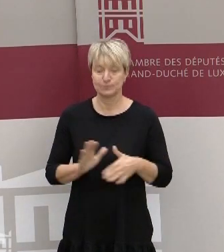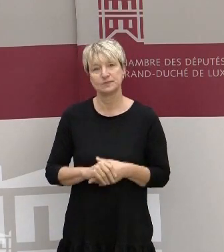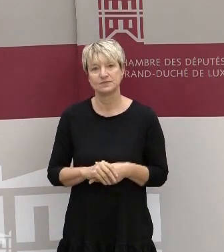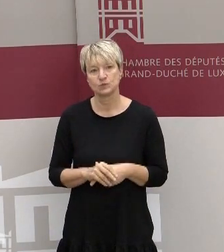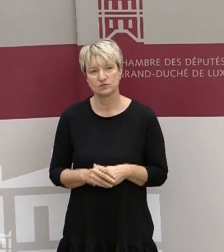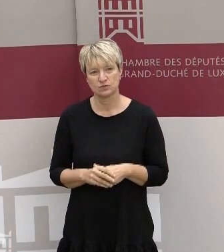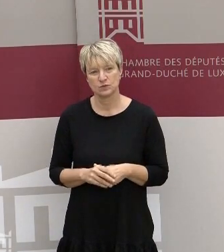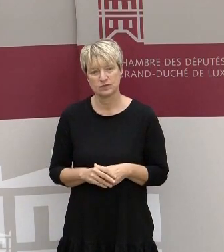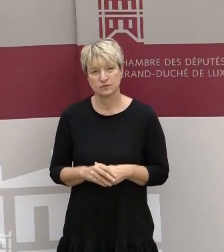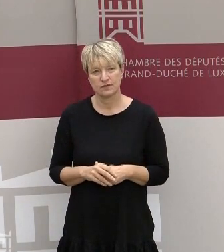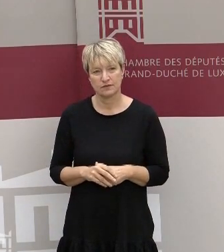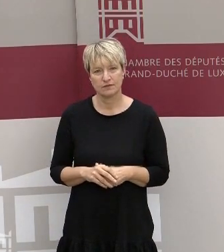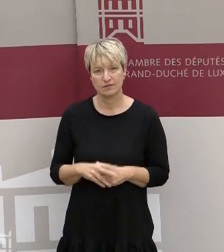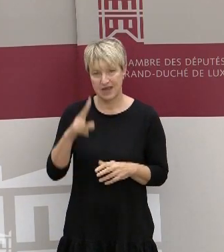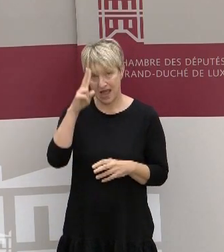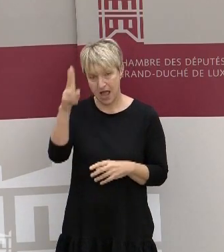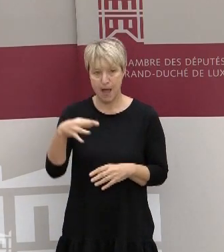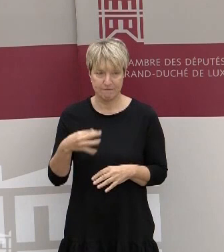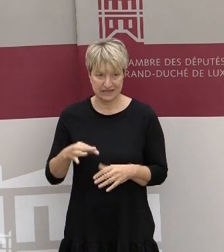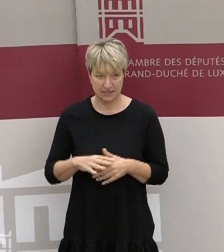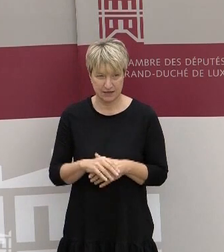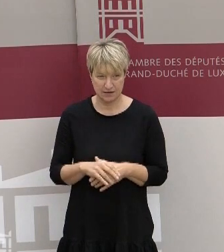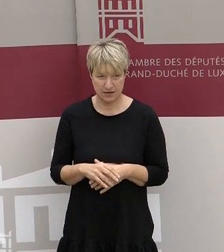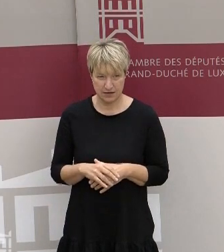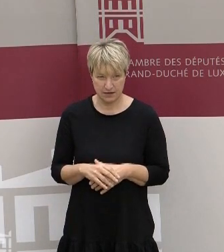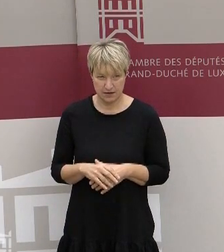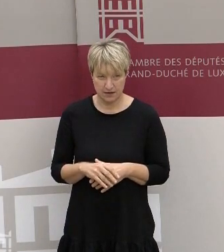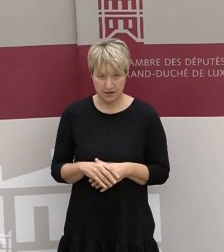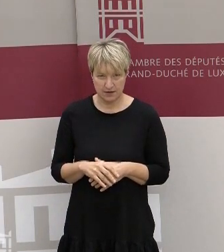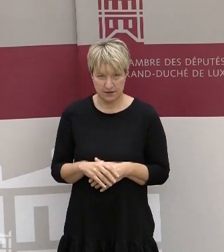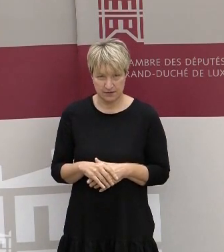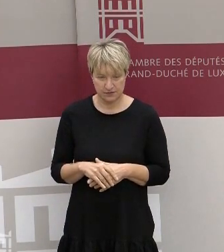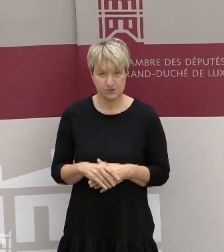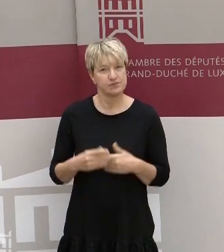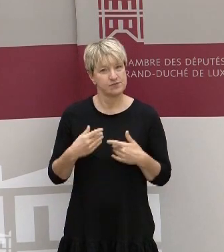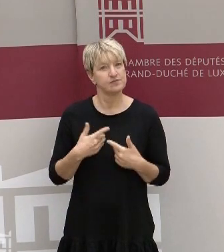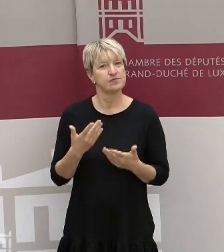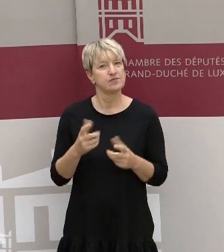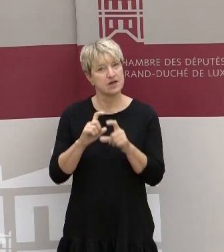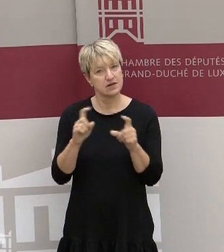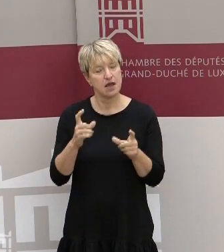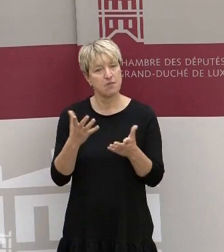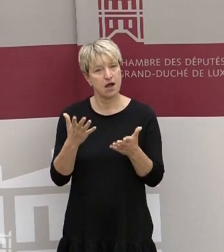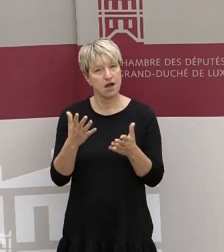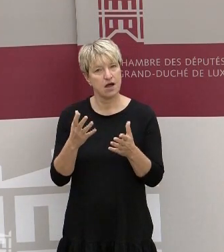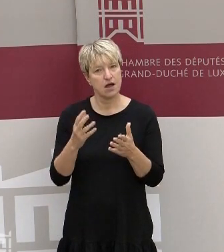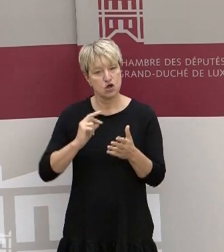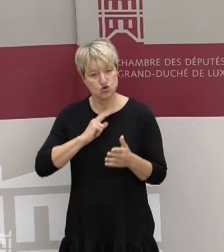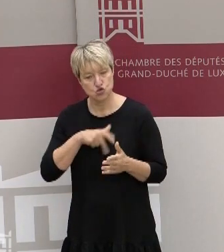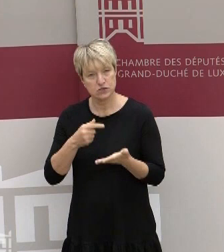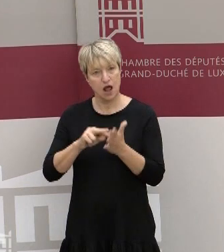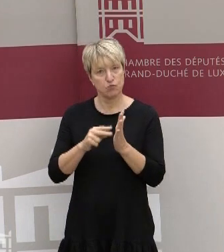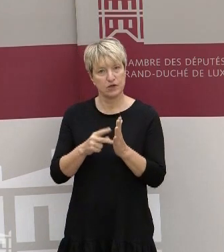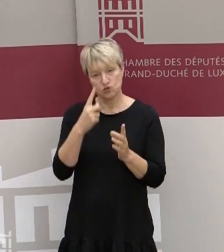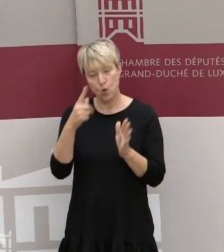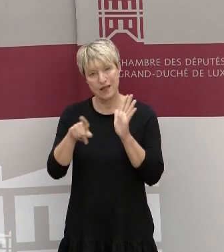Herr Präsident, ich will aber Thema Sozialpolitik nicht auf dem negativen Punkt abhalten. Wir Piraten sehen nämlich auch